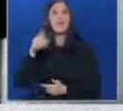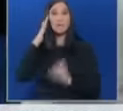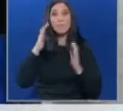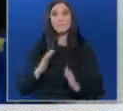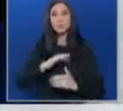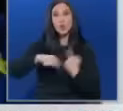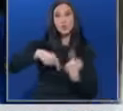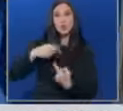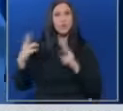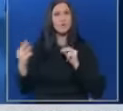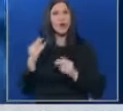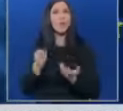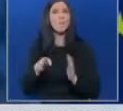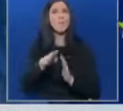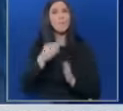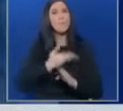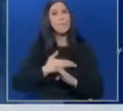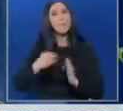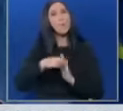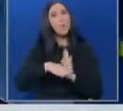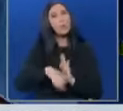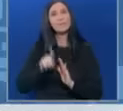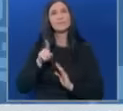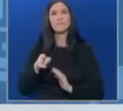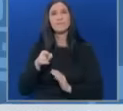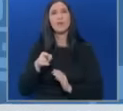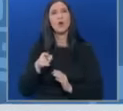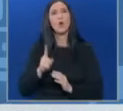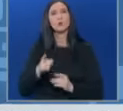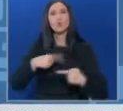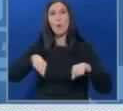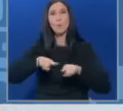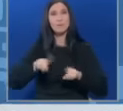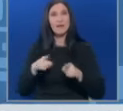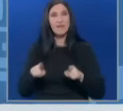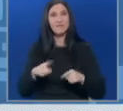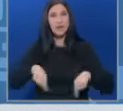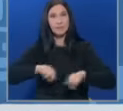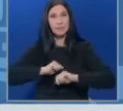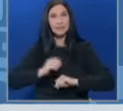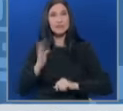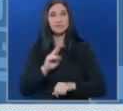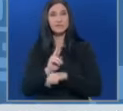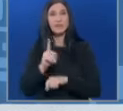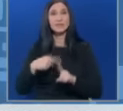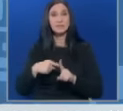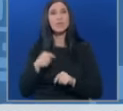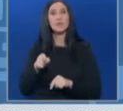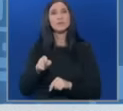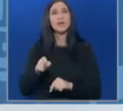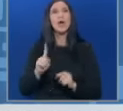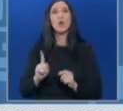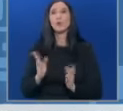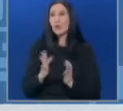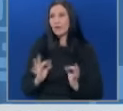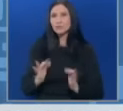по реда, по който ще управляват кабинета в следващите 18 месеца. Сега, когато е ясно, че е много трудно, невъзможно